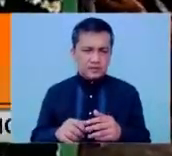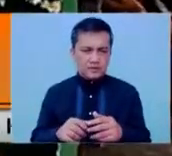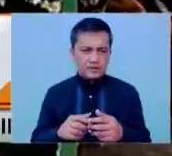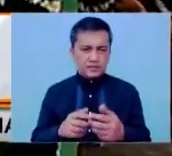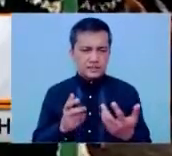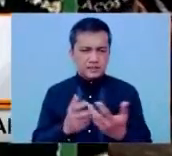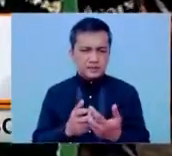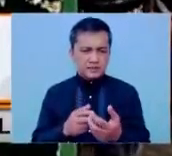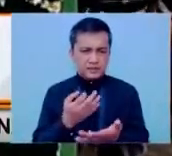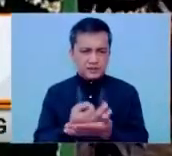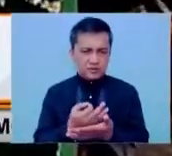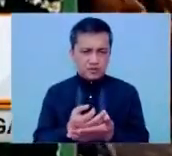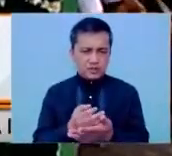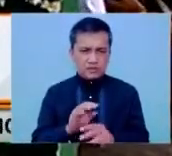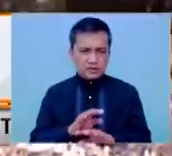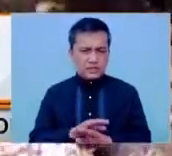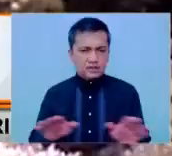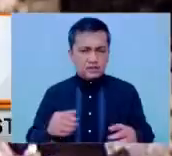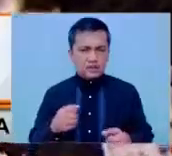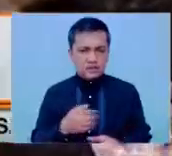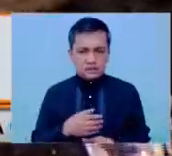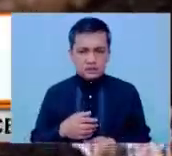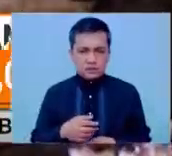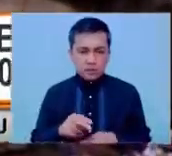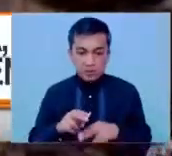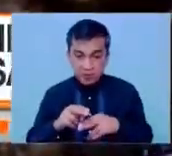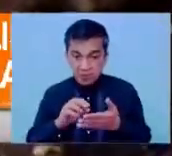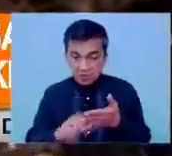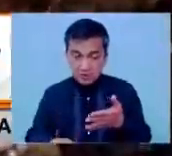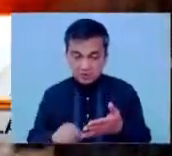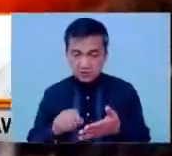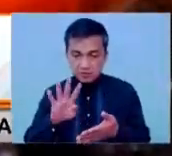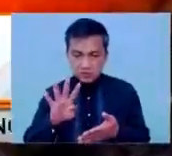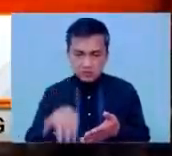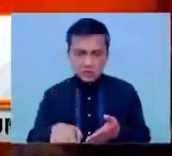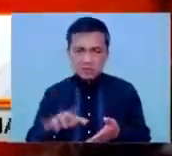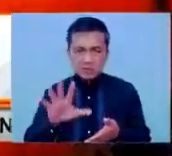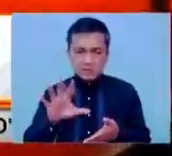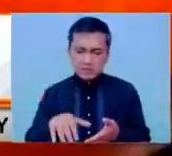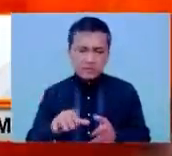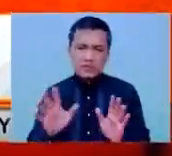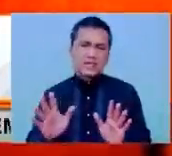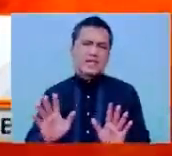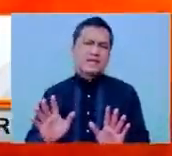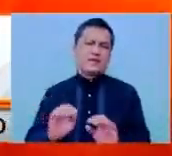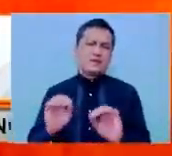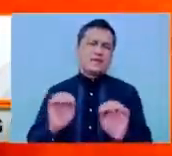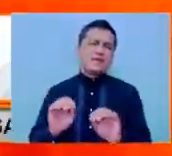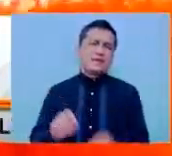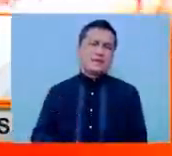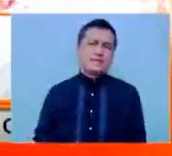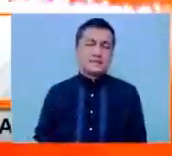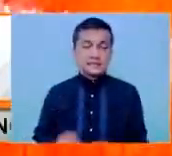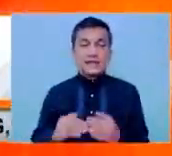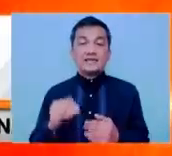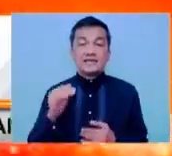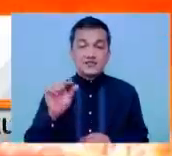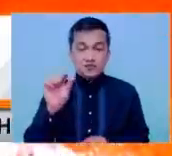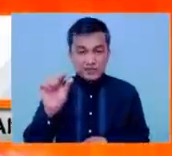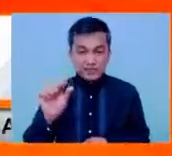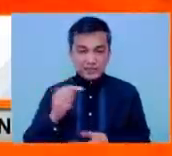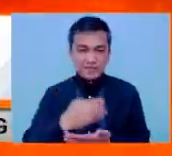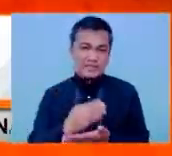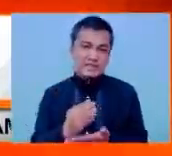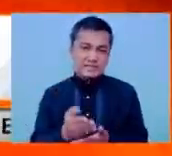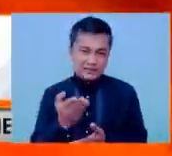yung masyadong tatawaran nila na 4,000, 5,000, wala na ngayon yun. Medyo taasin nyo ng konti yung budget nyo